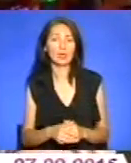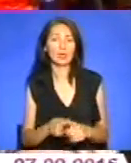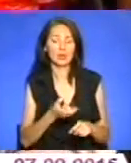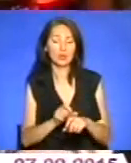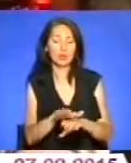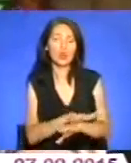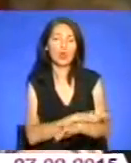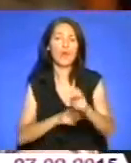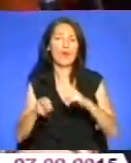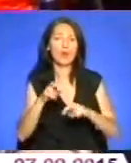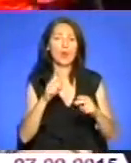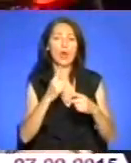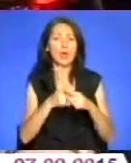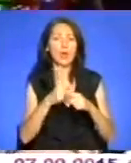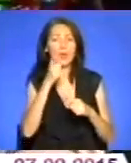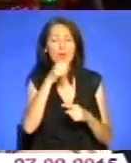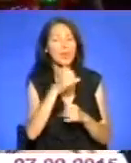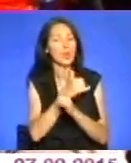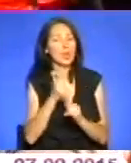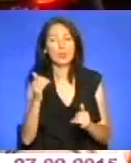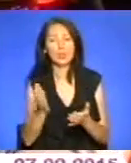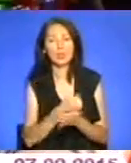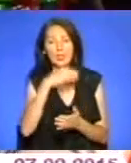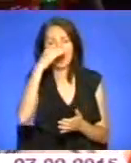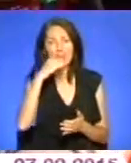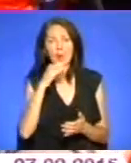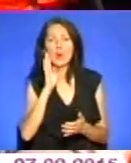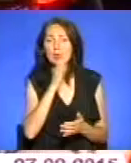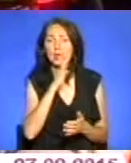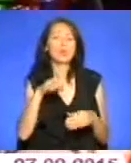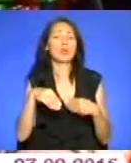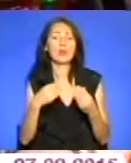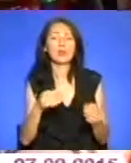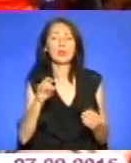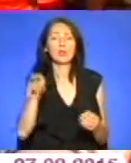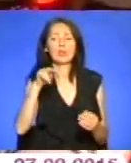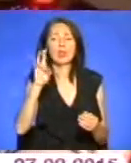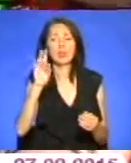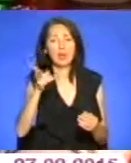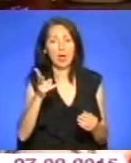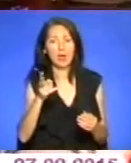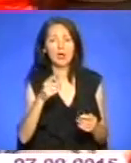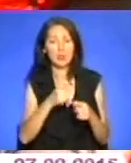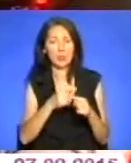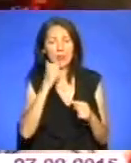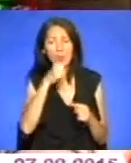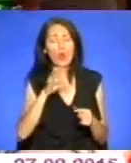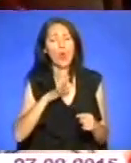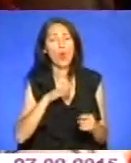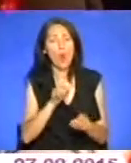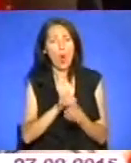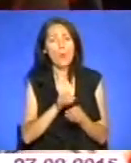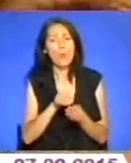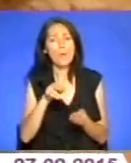Дуже довго шукали, півроку, не могли знайти. Мама з татом здавала ДНК. За півроку перепоховання було в нас в Кам'янках, привезли